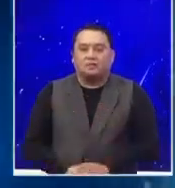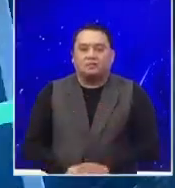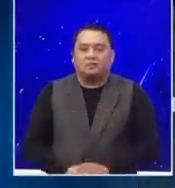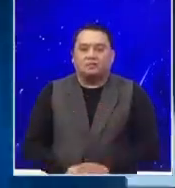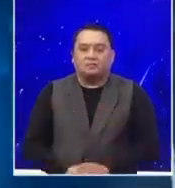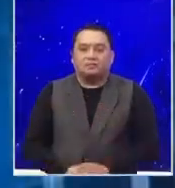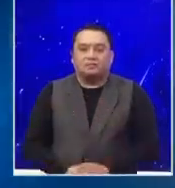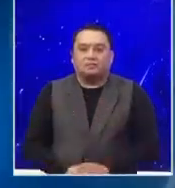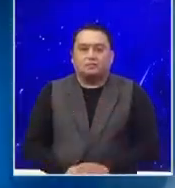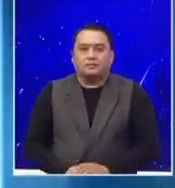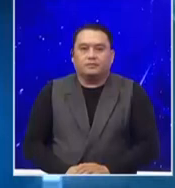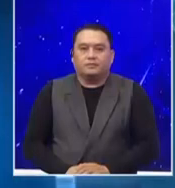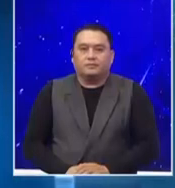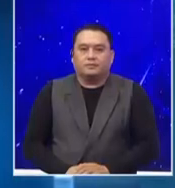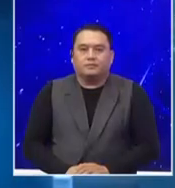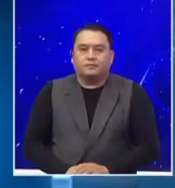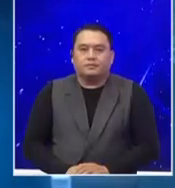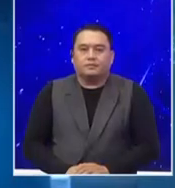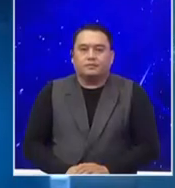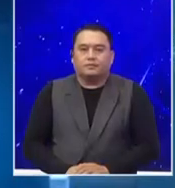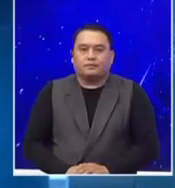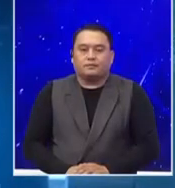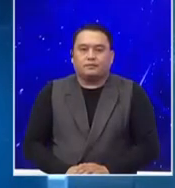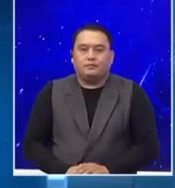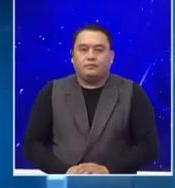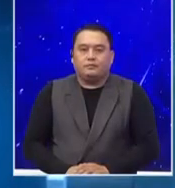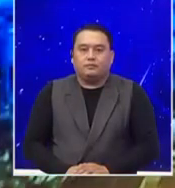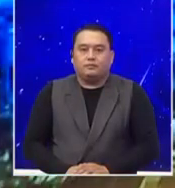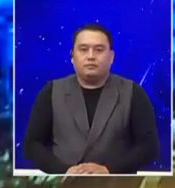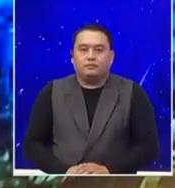Габит Кабдрахманов, телеканал ЖТСУ.